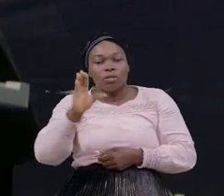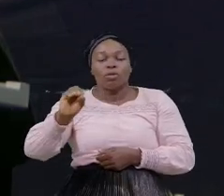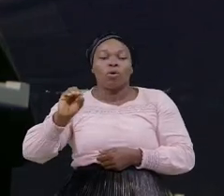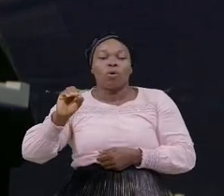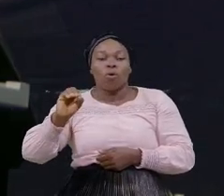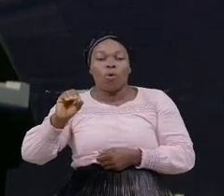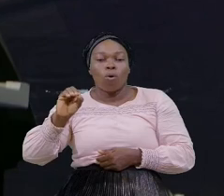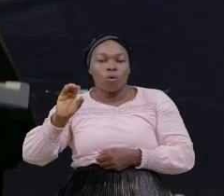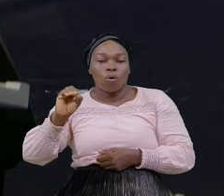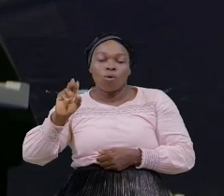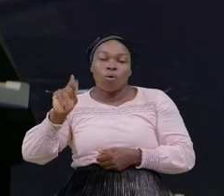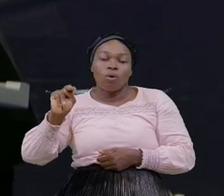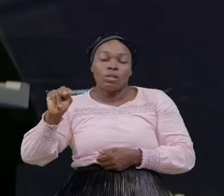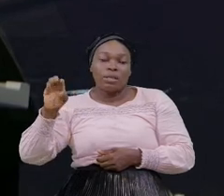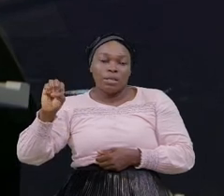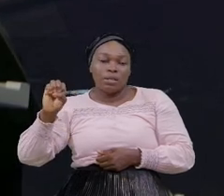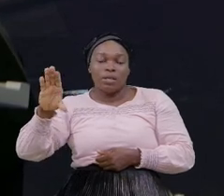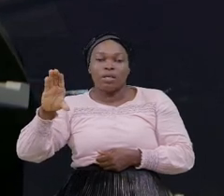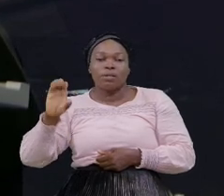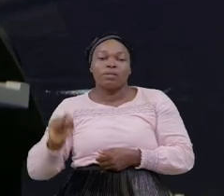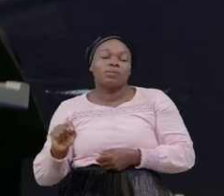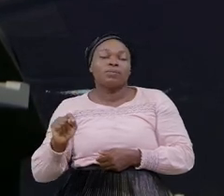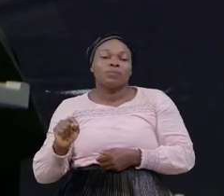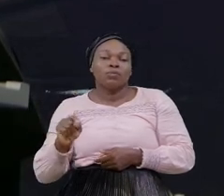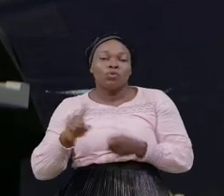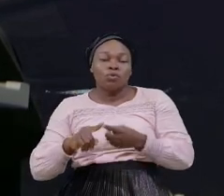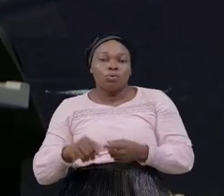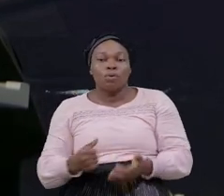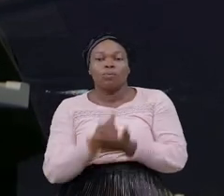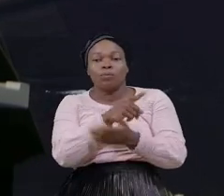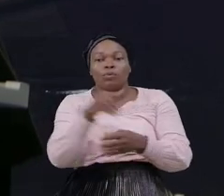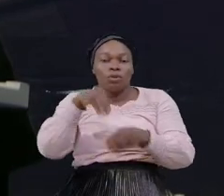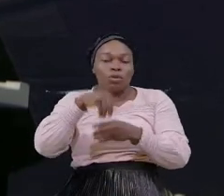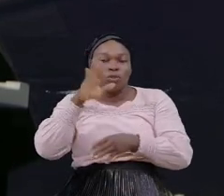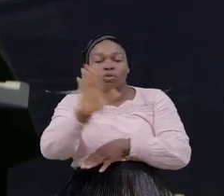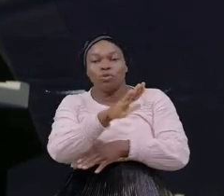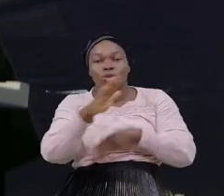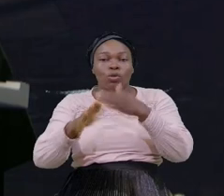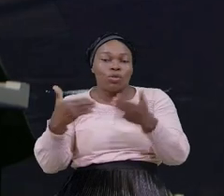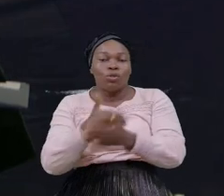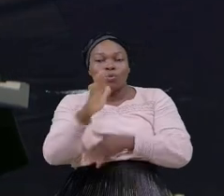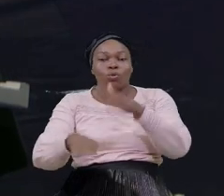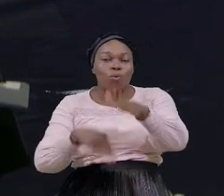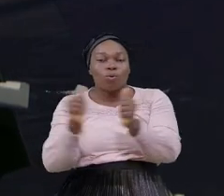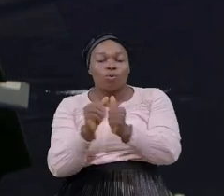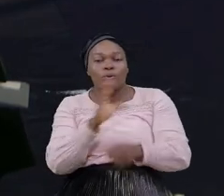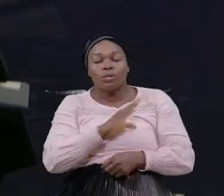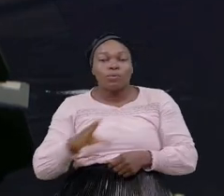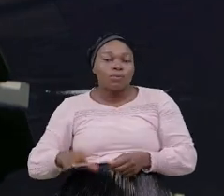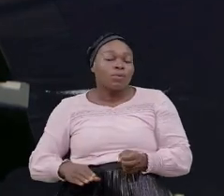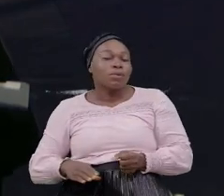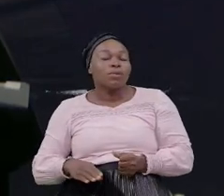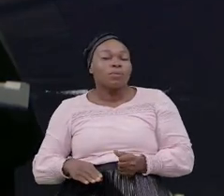Vous verrez une fiche s'afficher. Alors, remplissez cela et puis soumettez.